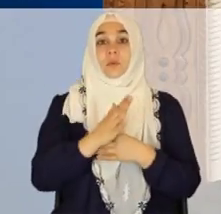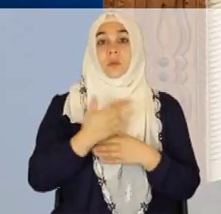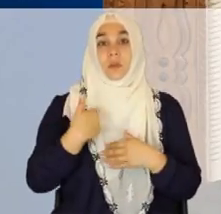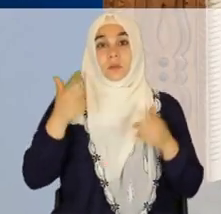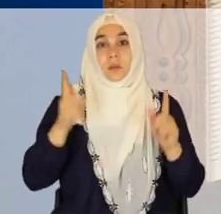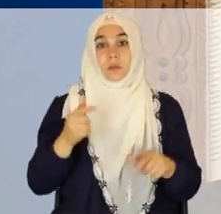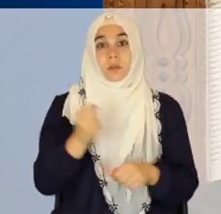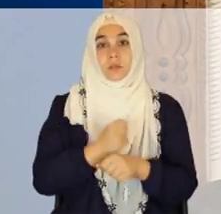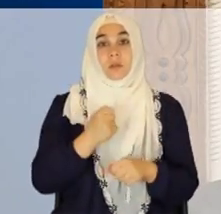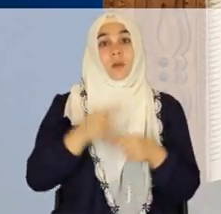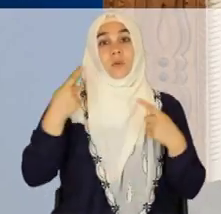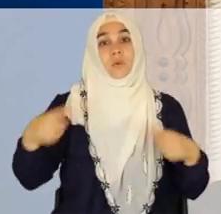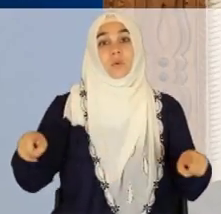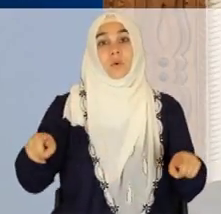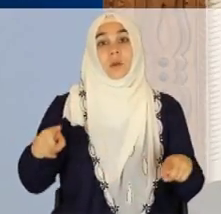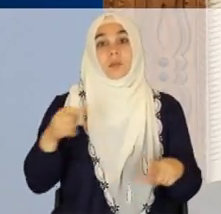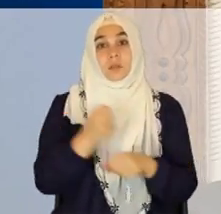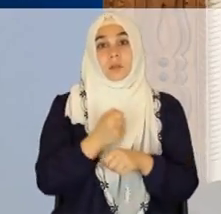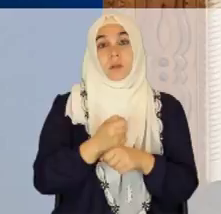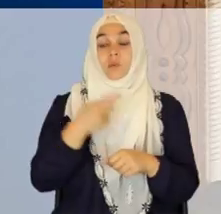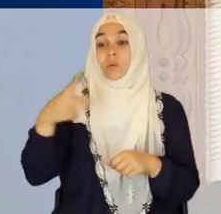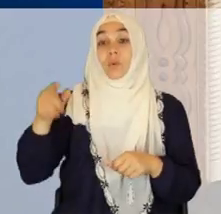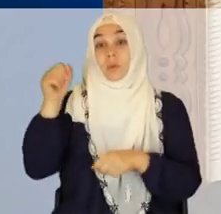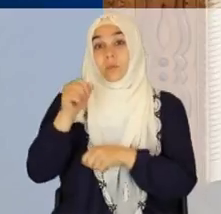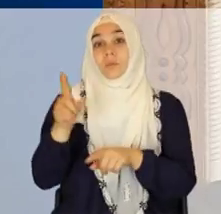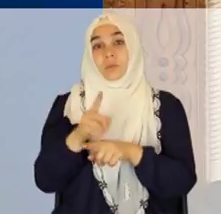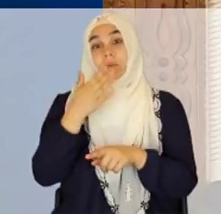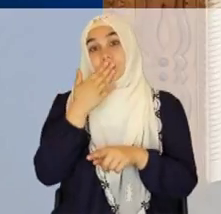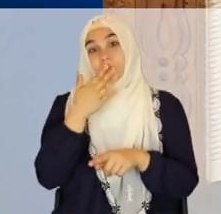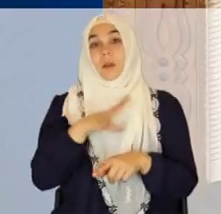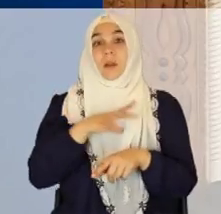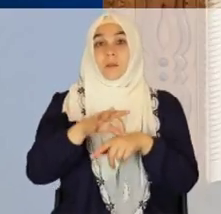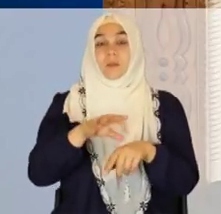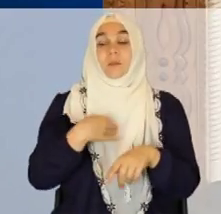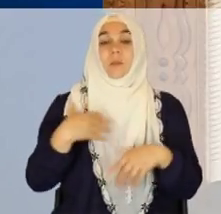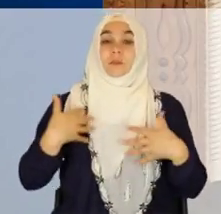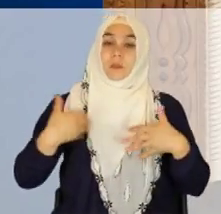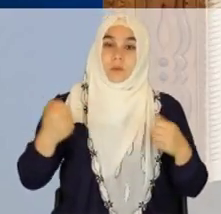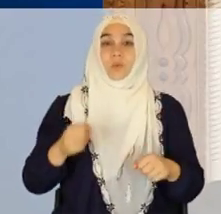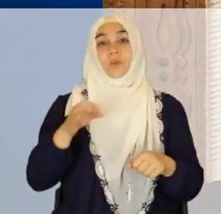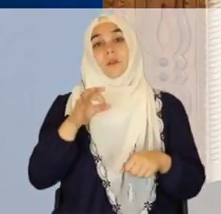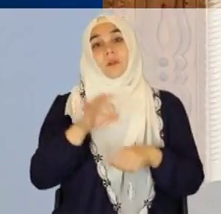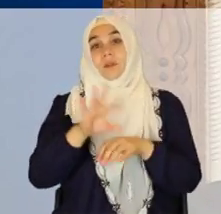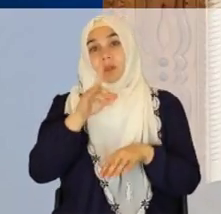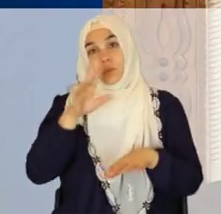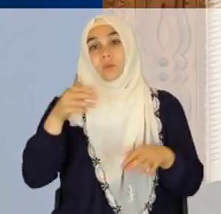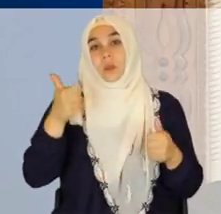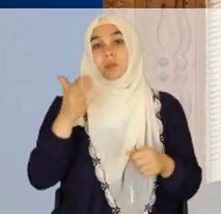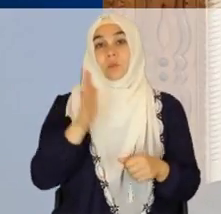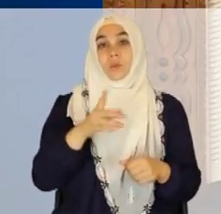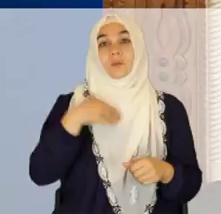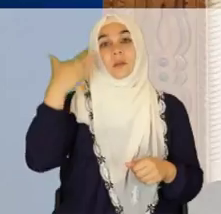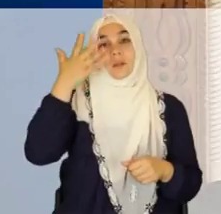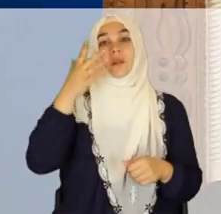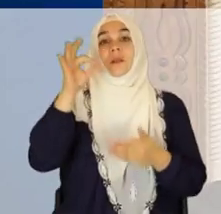qilyapti. Boshqa ibodati bo'lsa aytadi, roza bo'lsa, ha, Xudo xolasa sog' bo'laman, rozani tutsam deydi, palon bo'laman, pustan